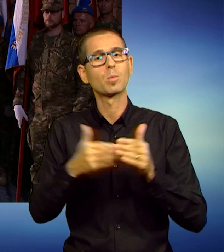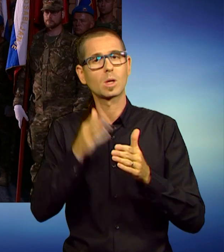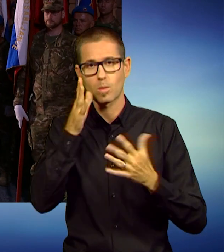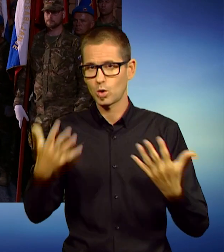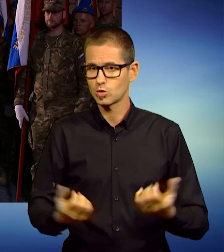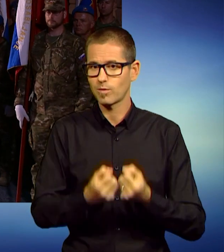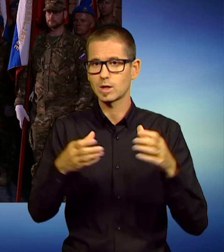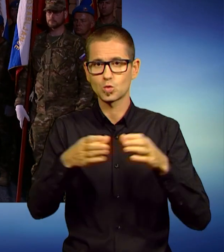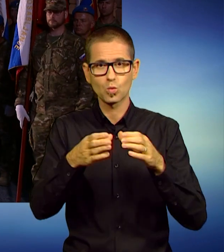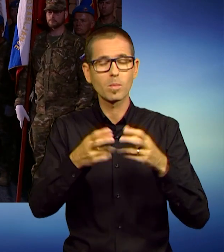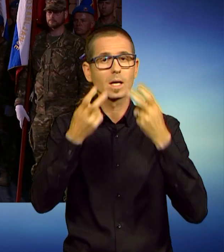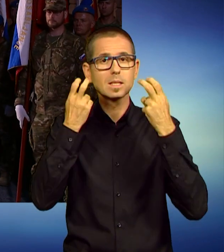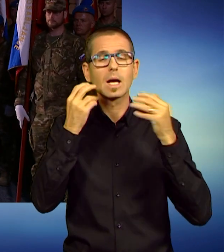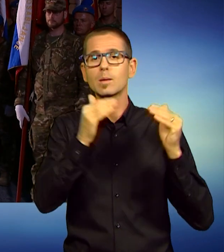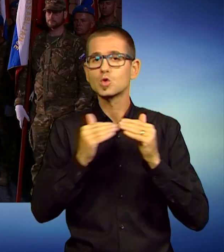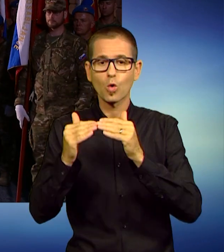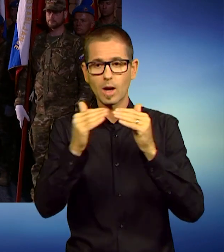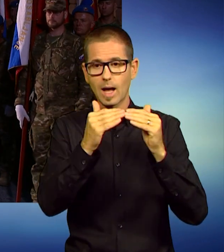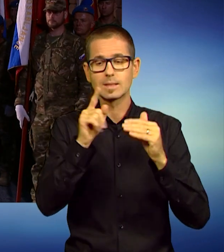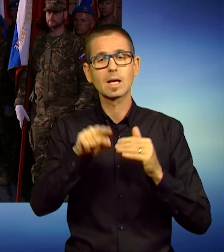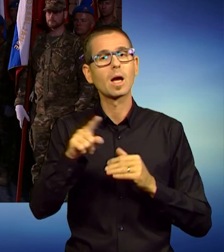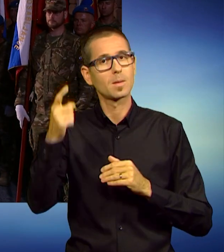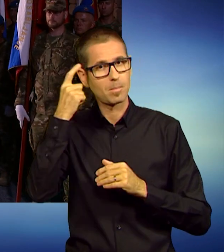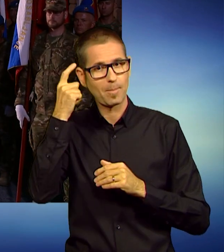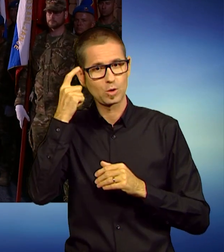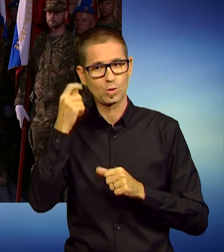reševati skupaj z iskanjem soglasja ter pametno.